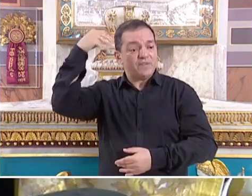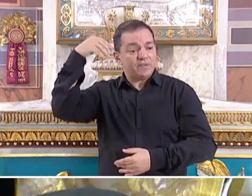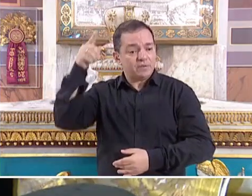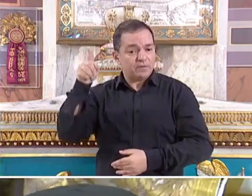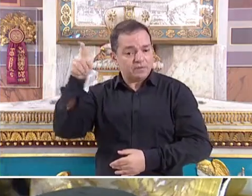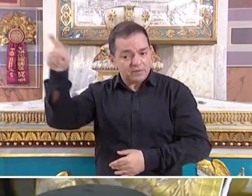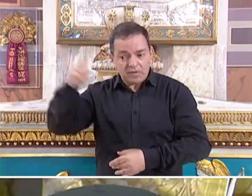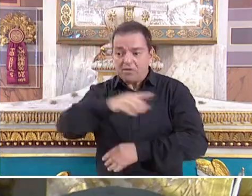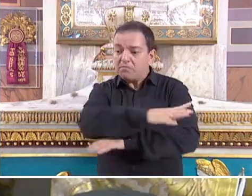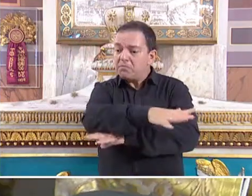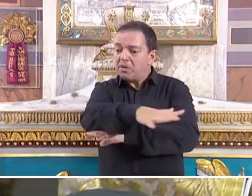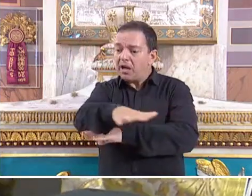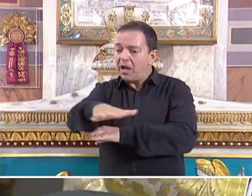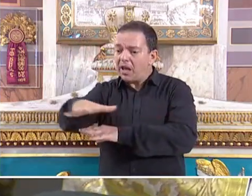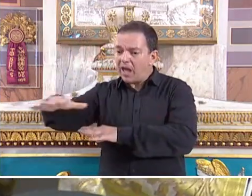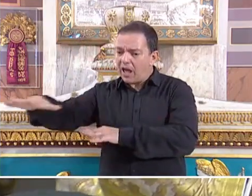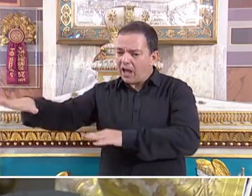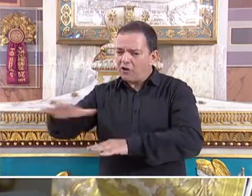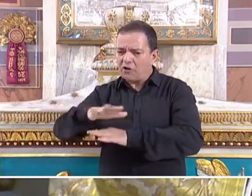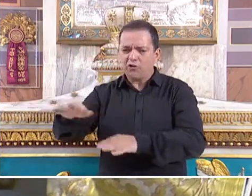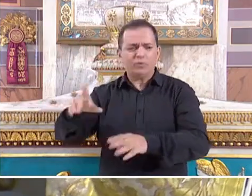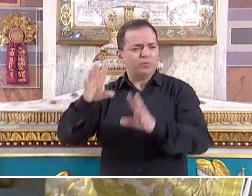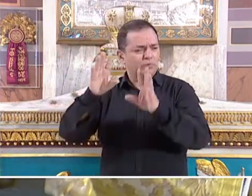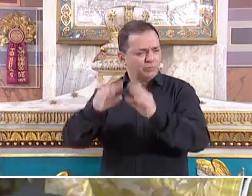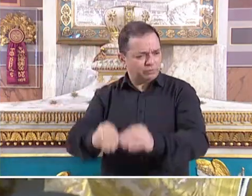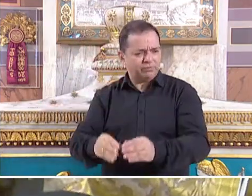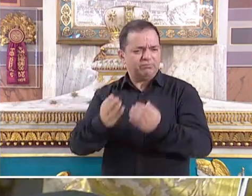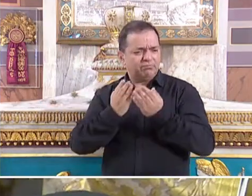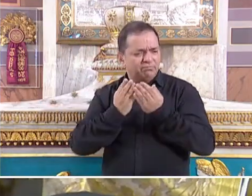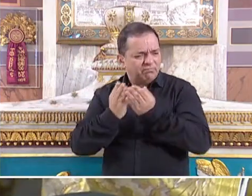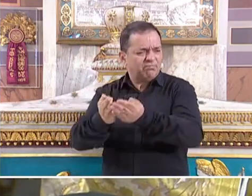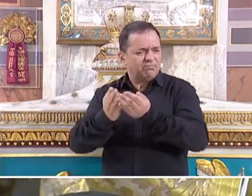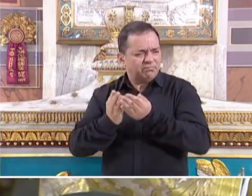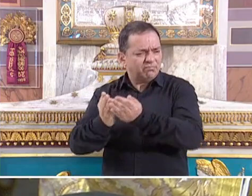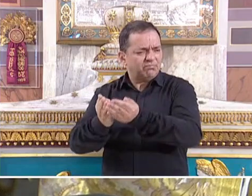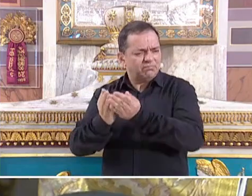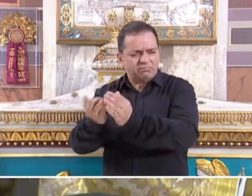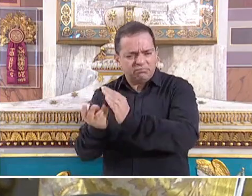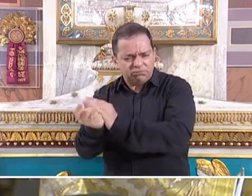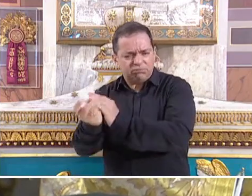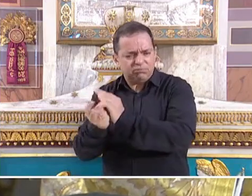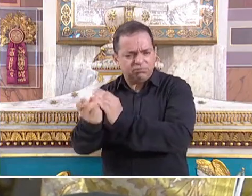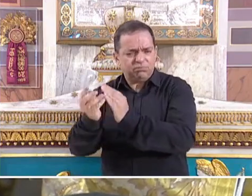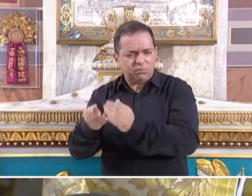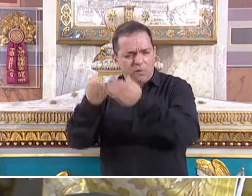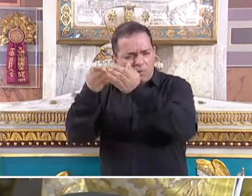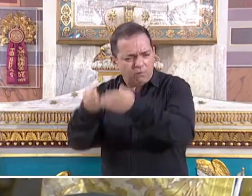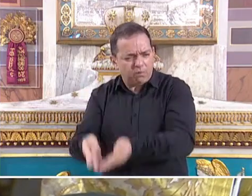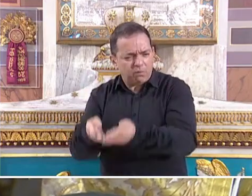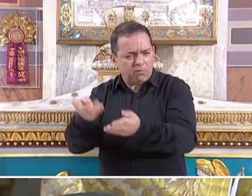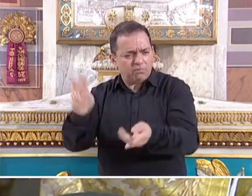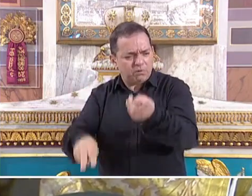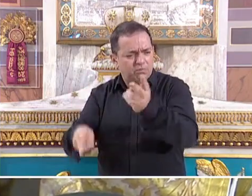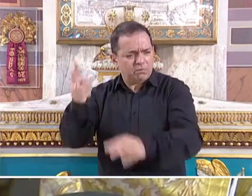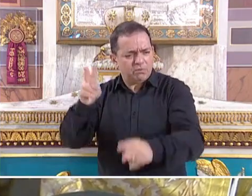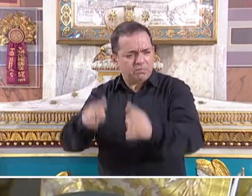από εκεί δεν θα είναι νεκροταφείο ψυχών, αλλά θα